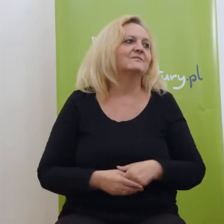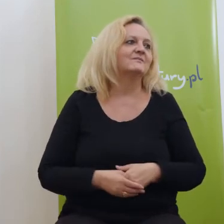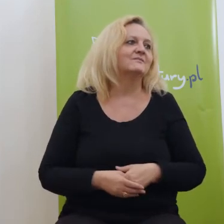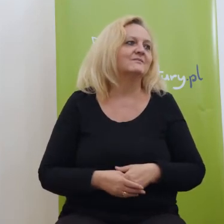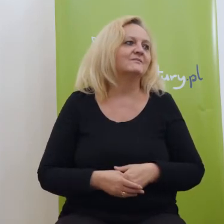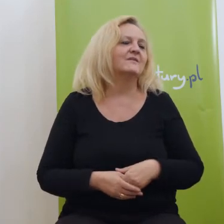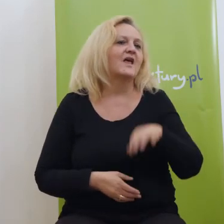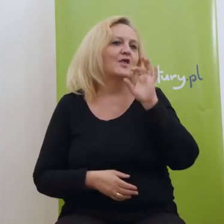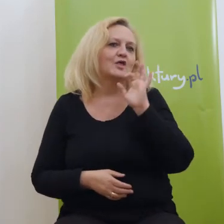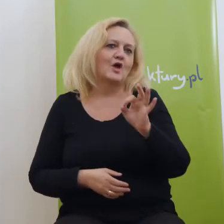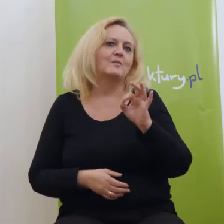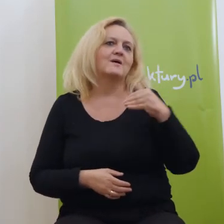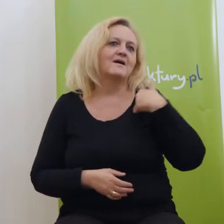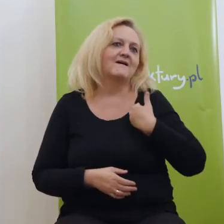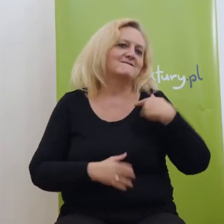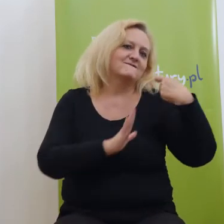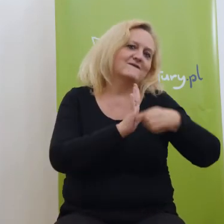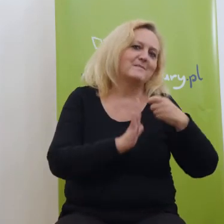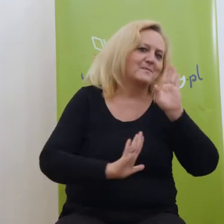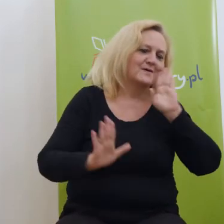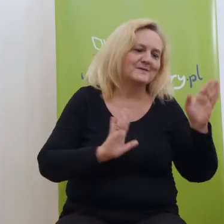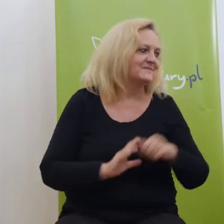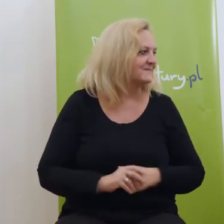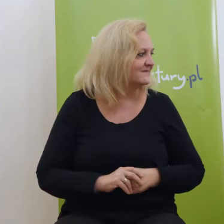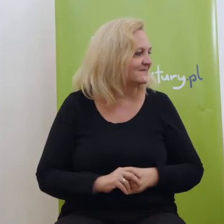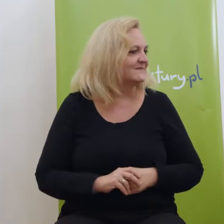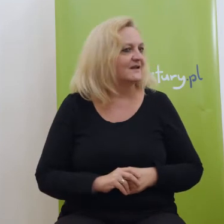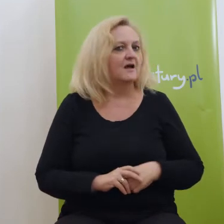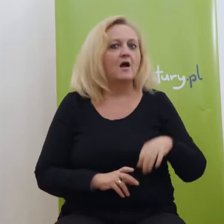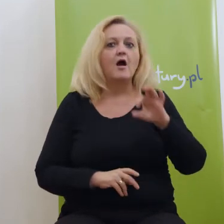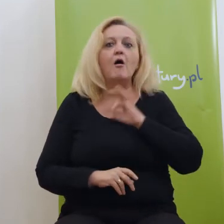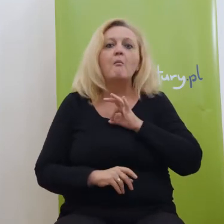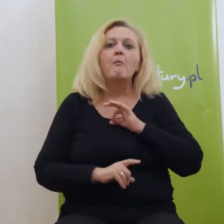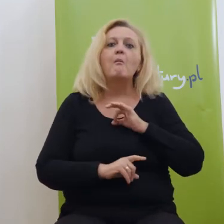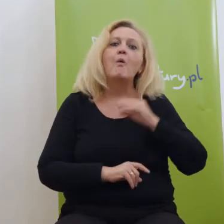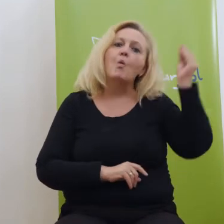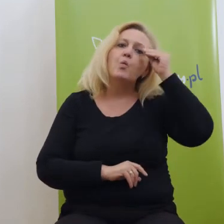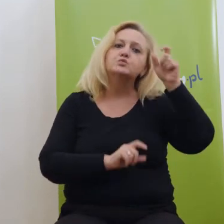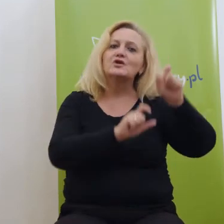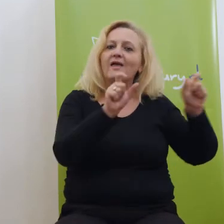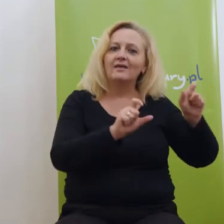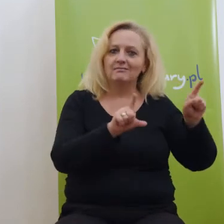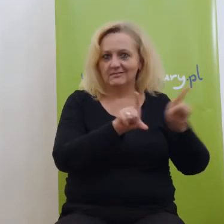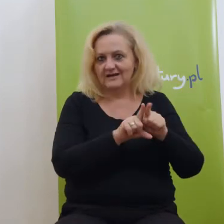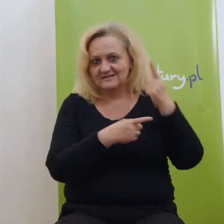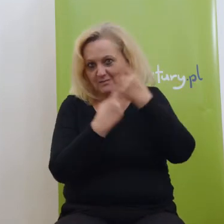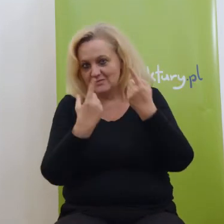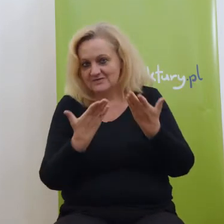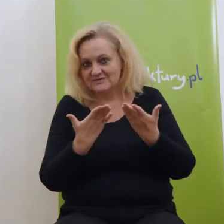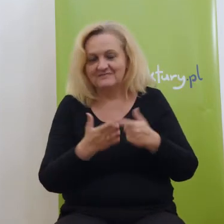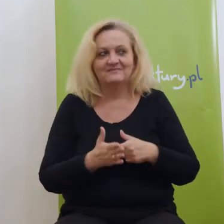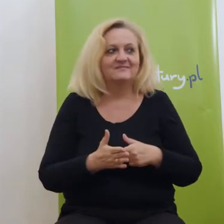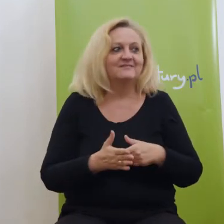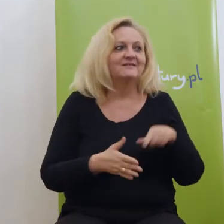dobrym brytyjskim filmie, wiecie. Takie inspirujące, takie... To zdanie. Takie piorunujące,